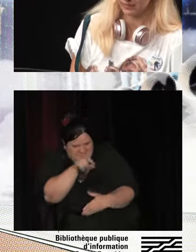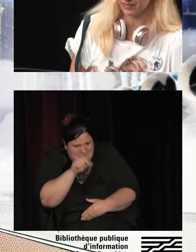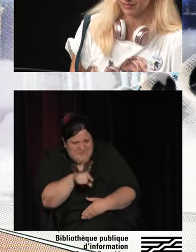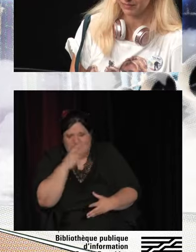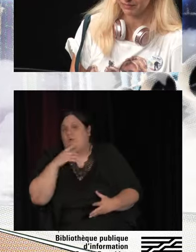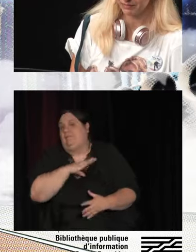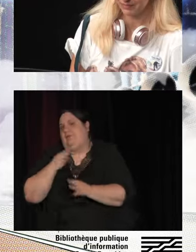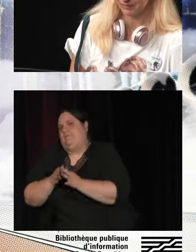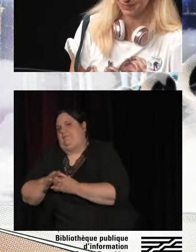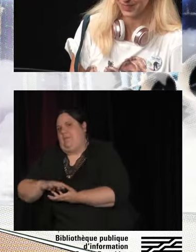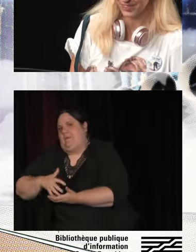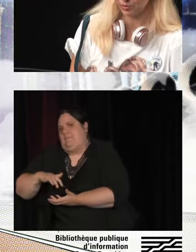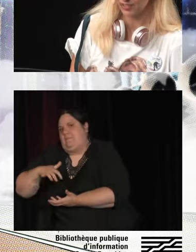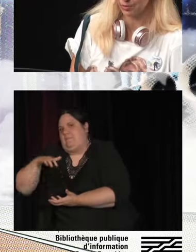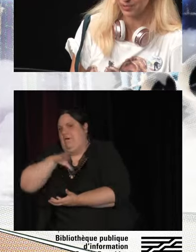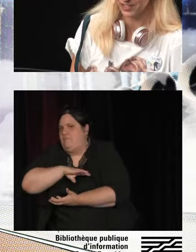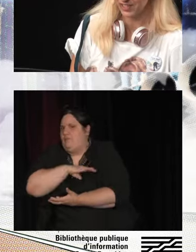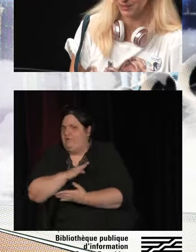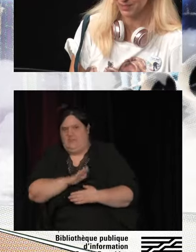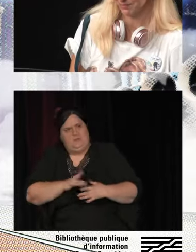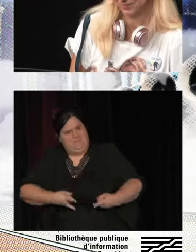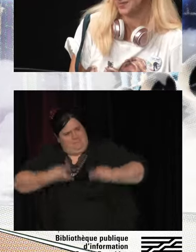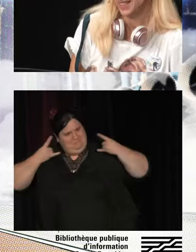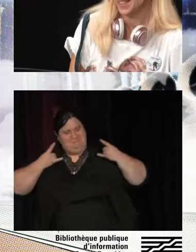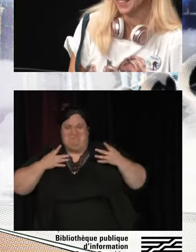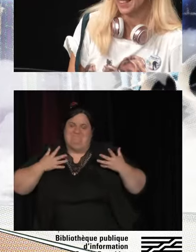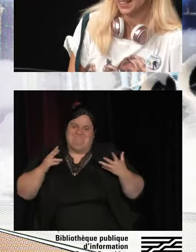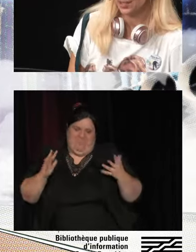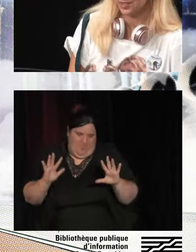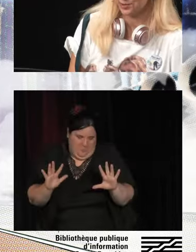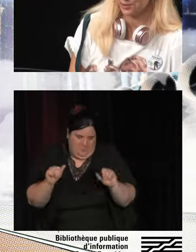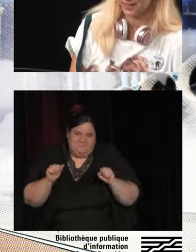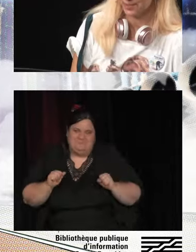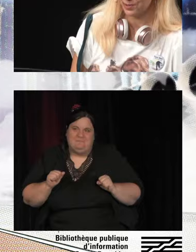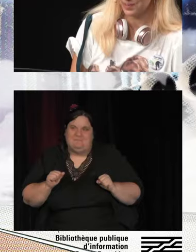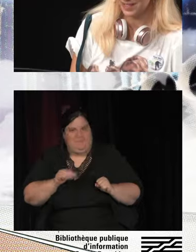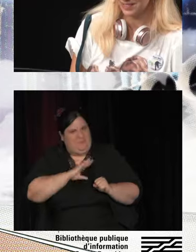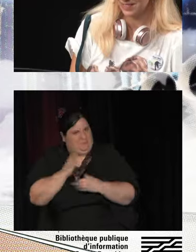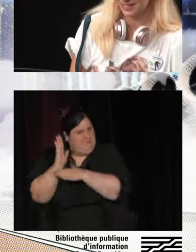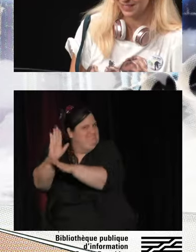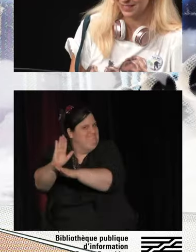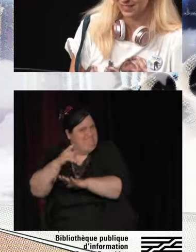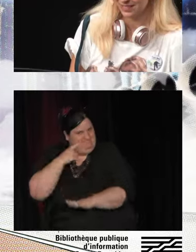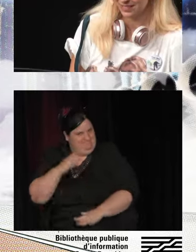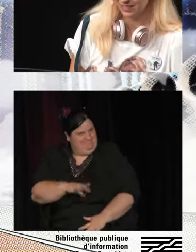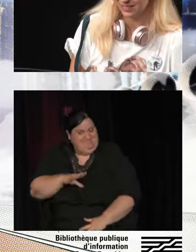flex. Ce qui est une très mauvaise idée, mais on a le sens du spectacle, mais on ne l'a pas.